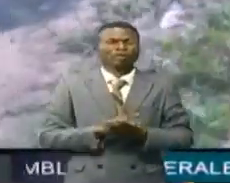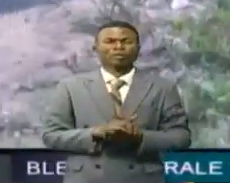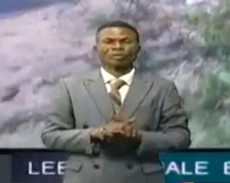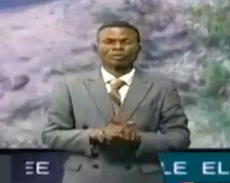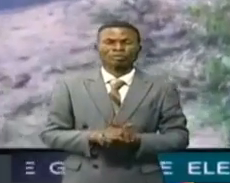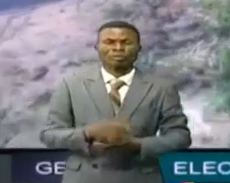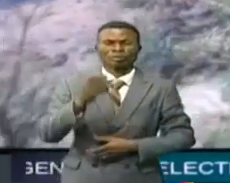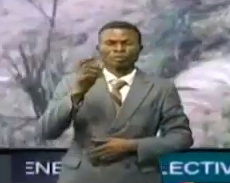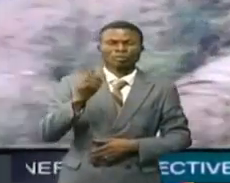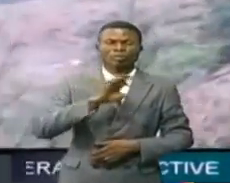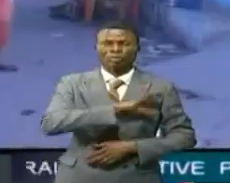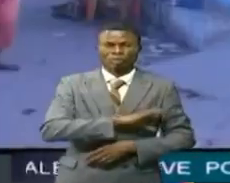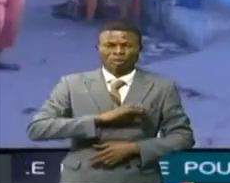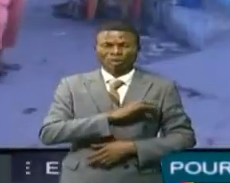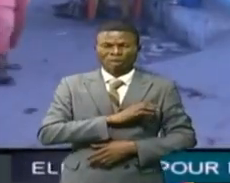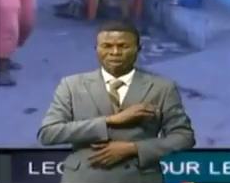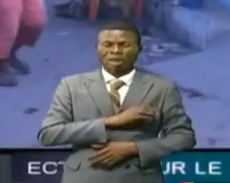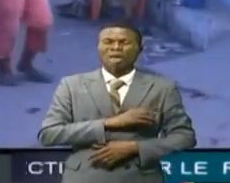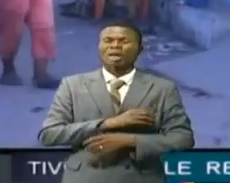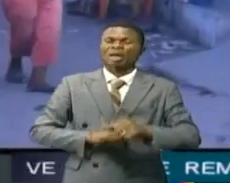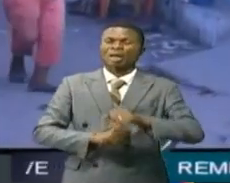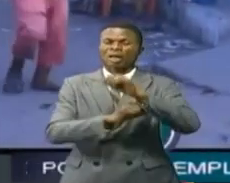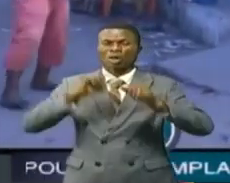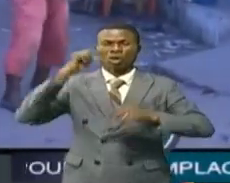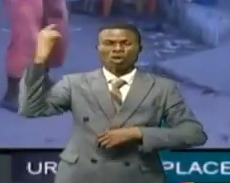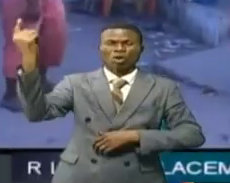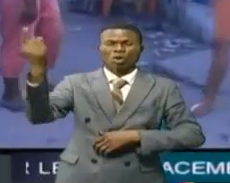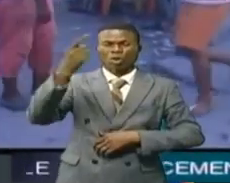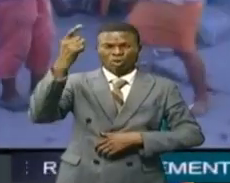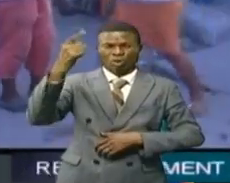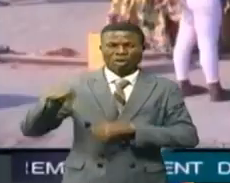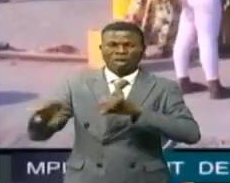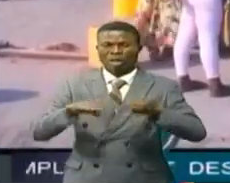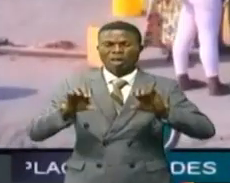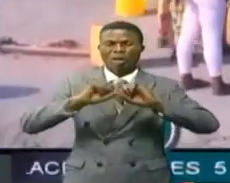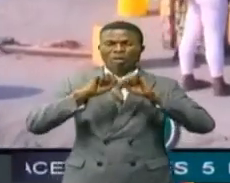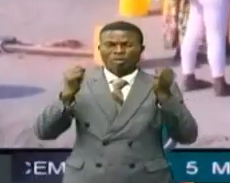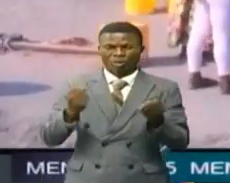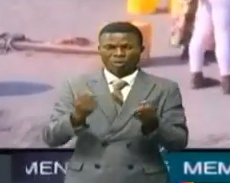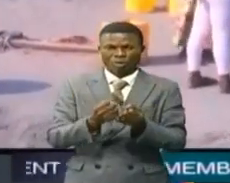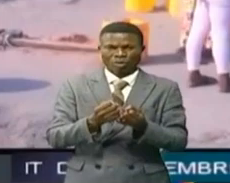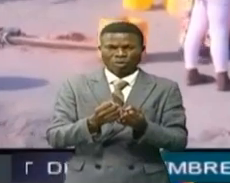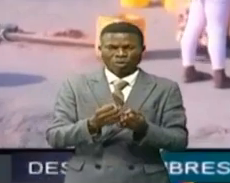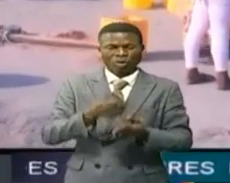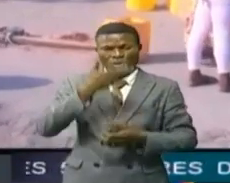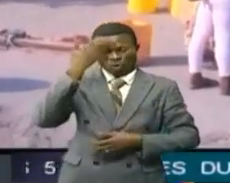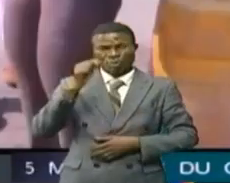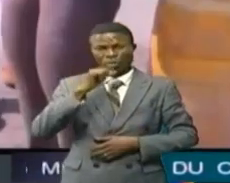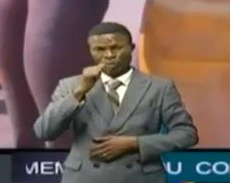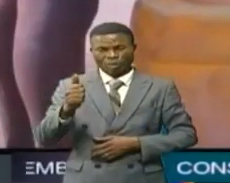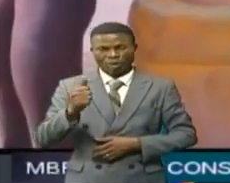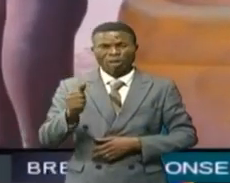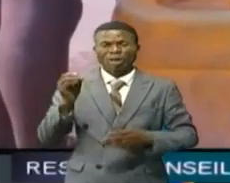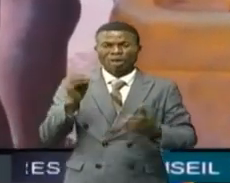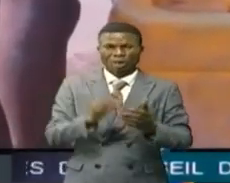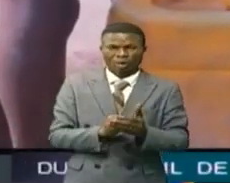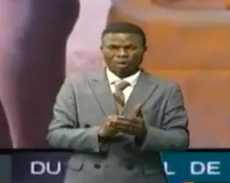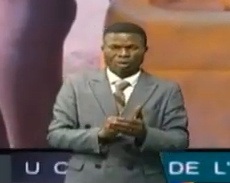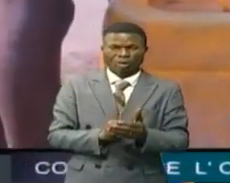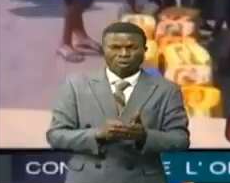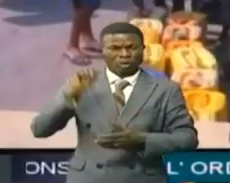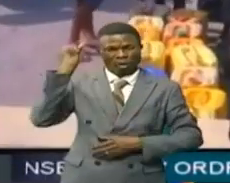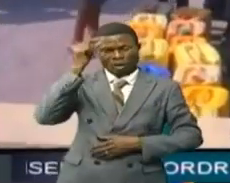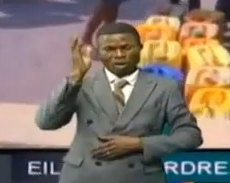Son caractère humanitaire à travers des multiples actions sociales n'a pas été vain. Moins encore, oublié par le